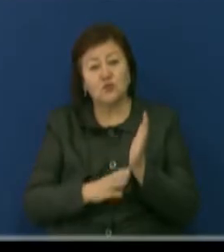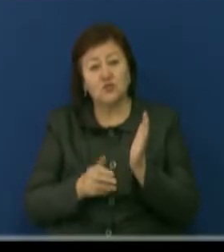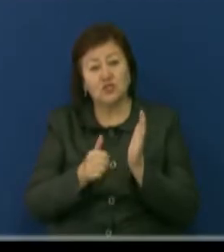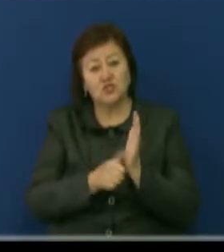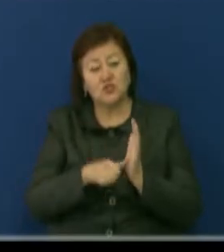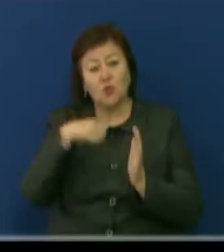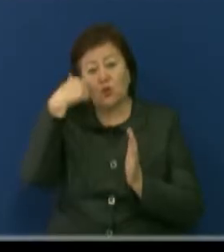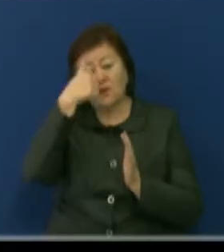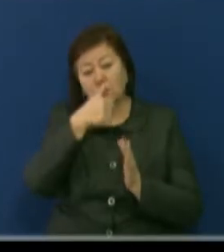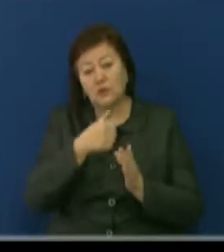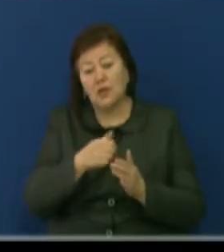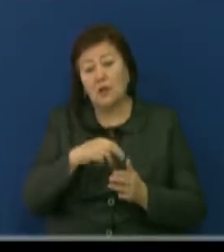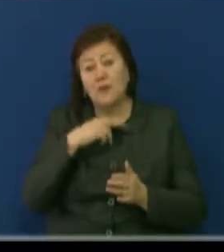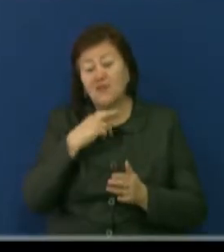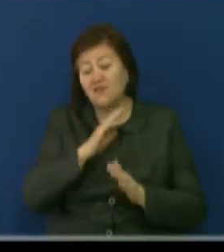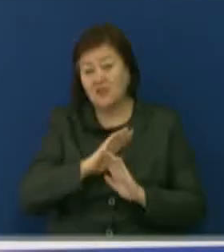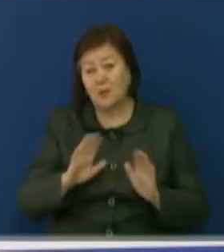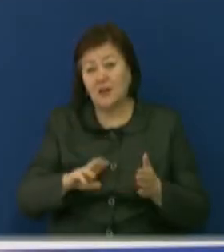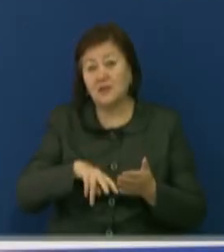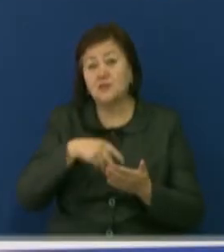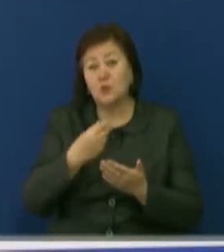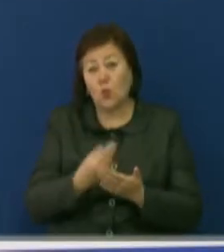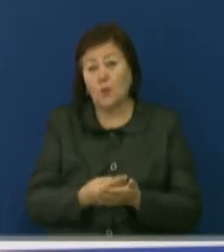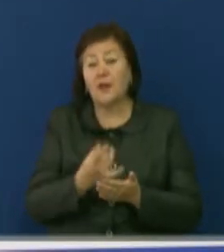азаматшаның абайсызда құлап кеткені анықталды.